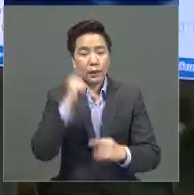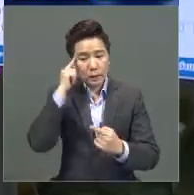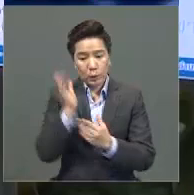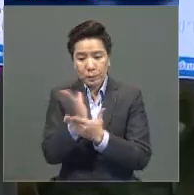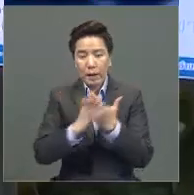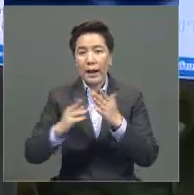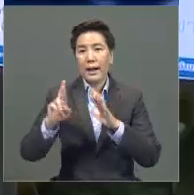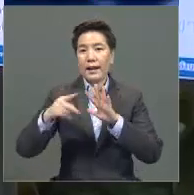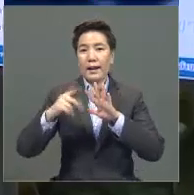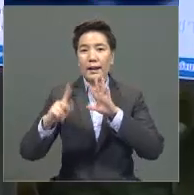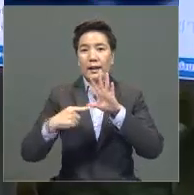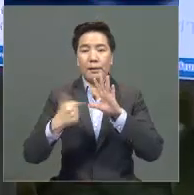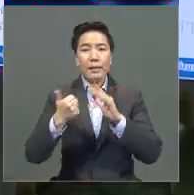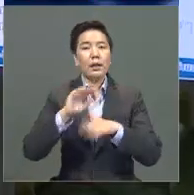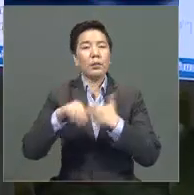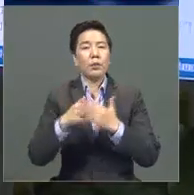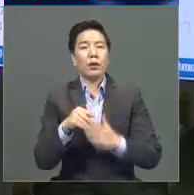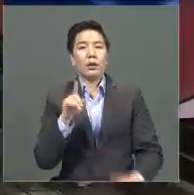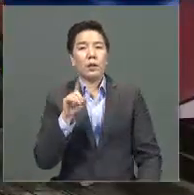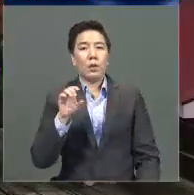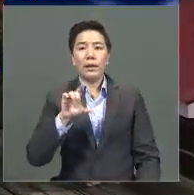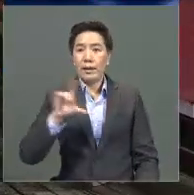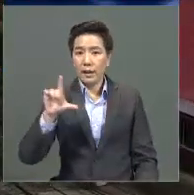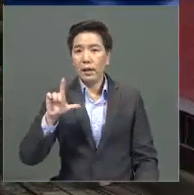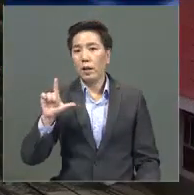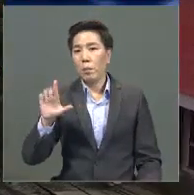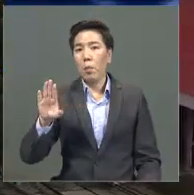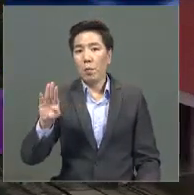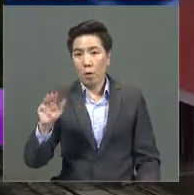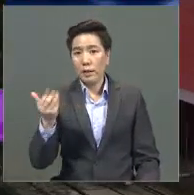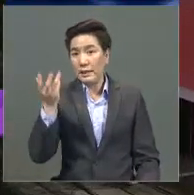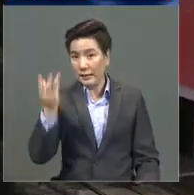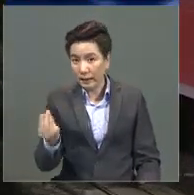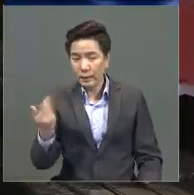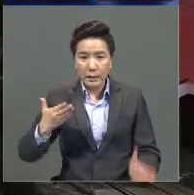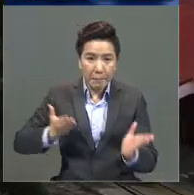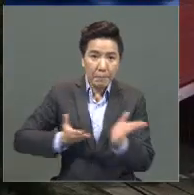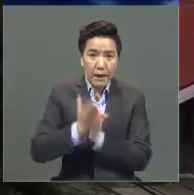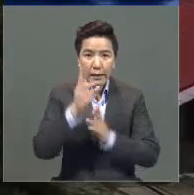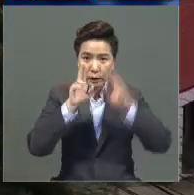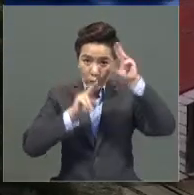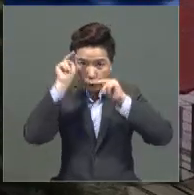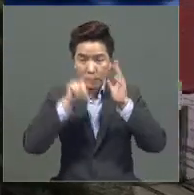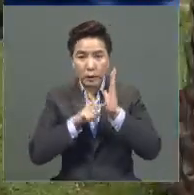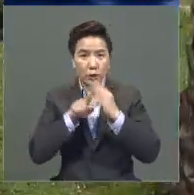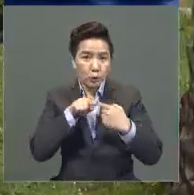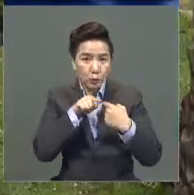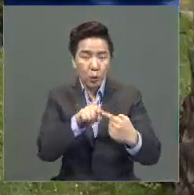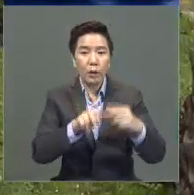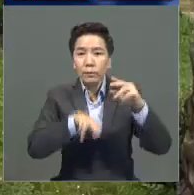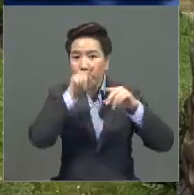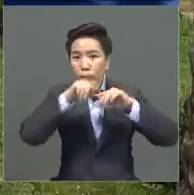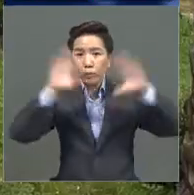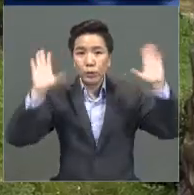ในถุงบางระกำจังหวัดพิษณุโลกได้ประมาณ 100ล้านลูกบาศก์เมตรส่วนที่เหลือนะครับจะไหลผ่านจังหวัดนครสวรรค์มาที่เขื่อนเจ้าพระยา